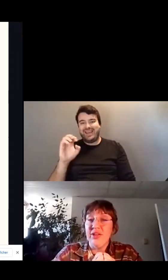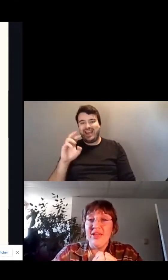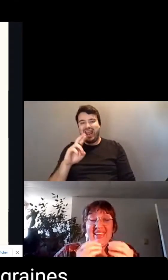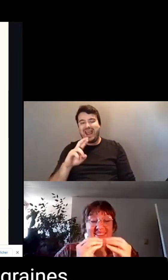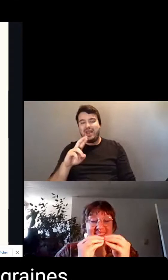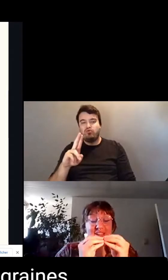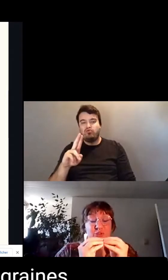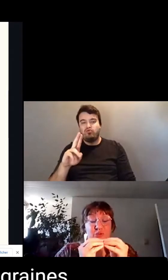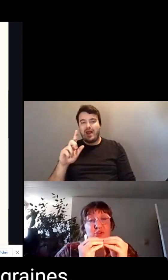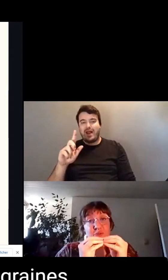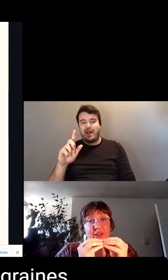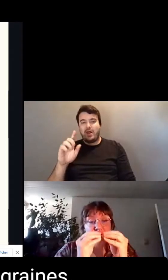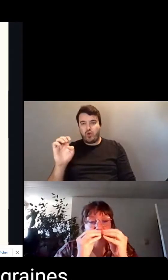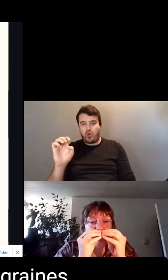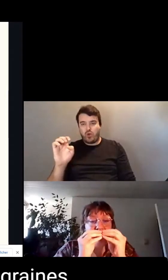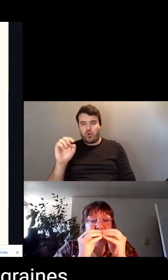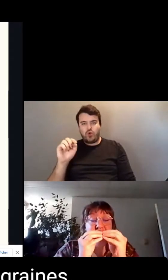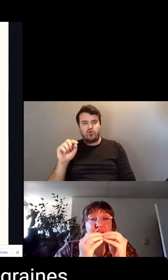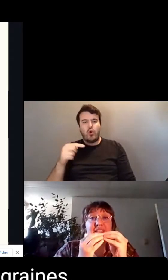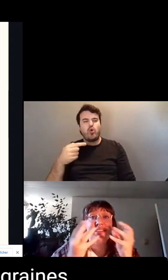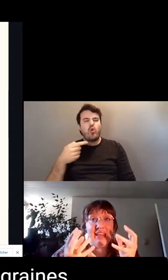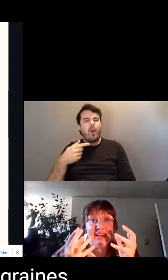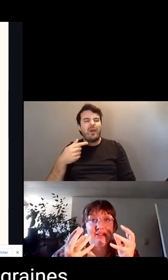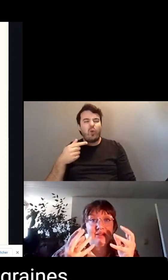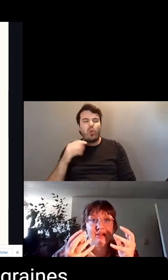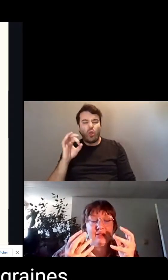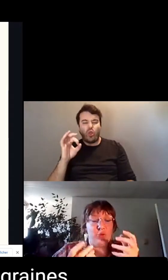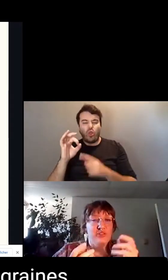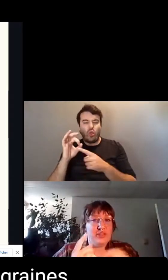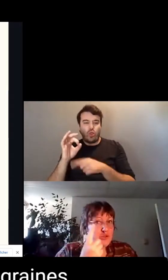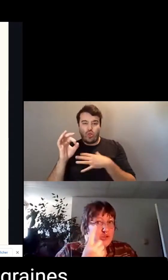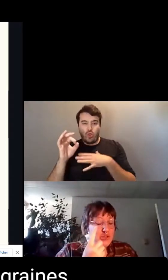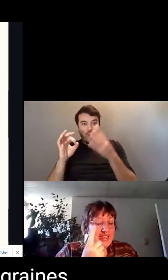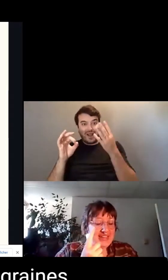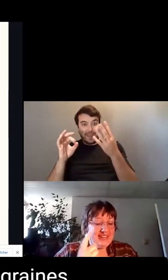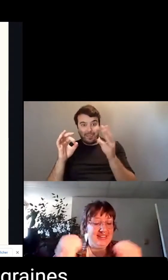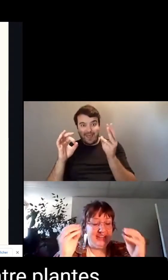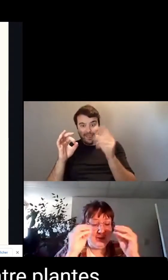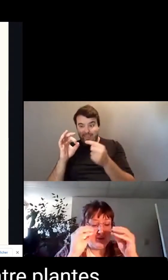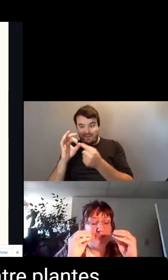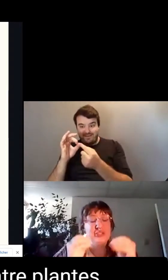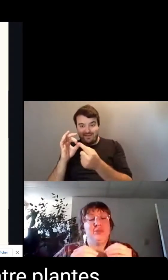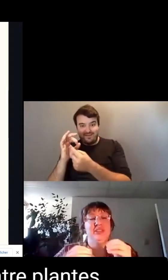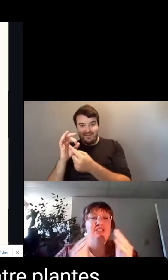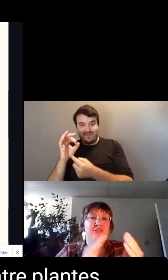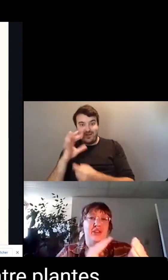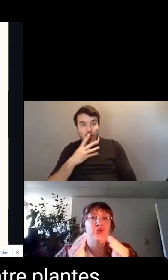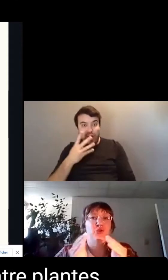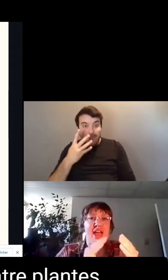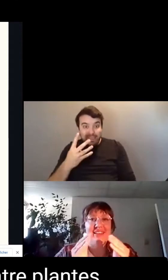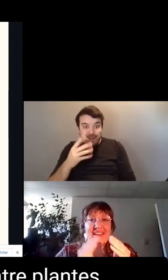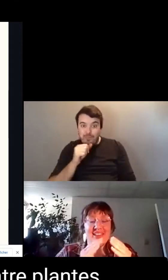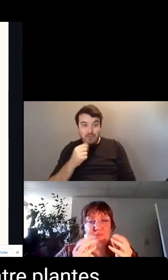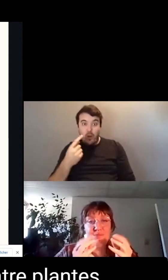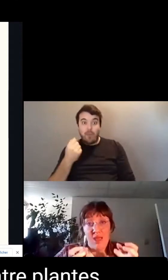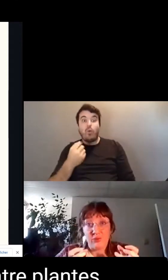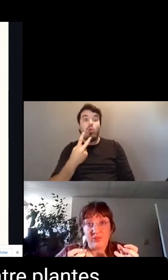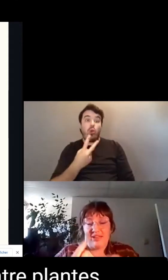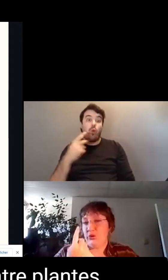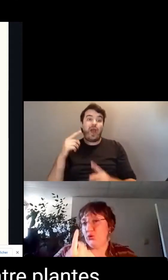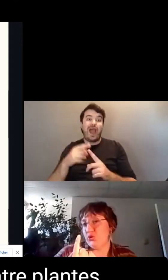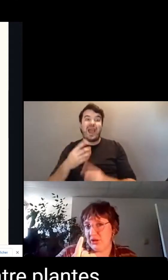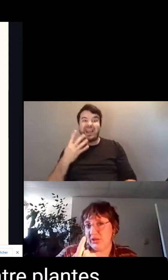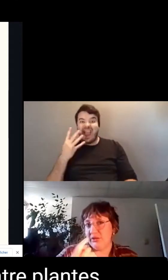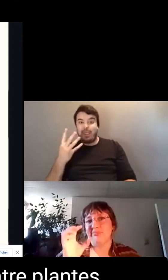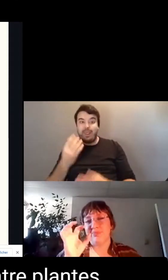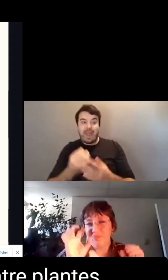G-L-O-M-E-R-U-L-E. Et dans un glomérule, il y a 4 graines. Donc, ce n'est pas juste une graine. Il y a la possibilité de faire 2 à 4 plantes